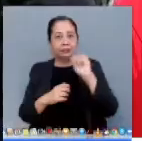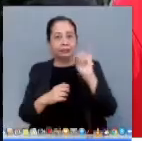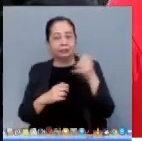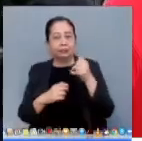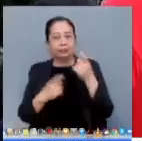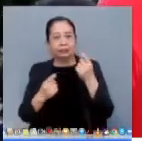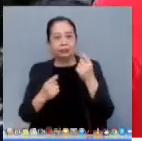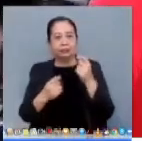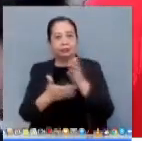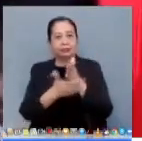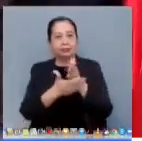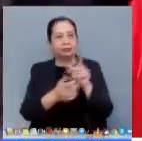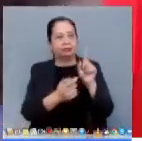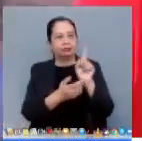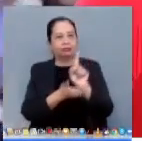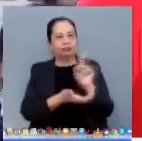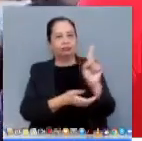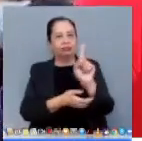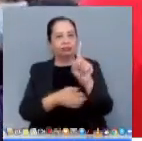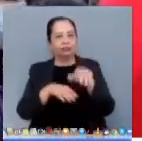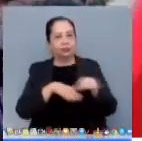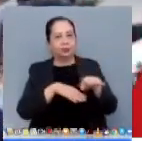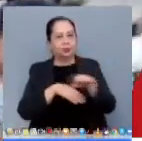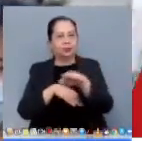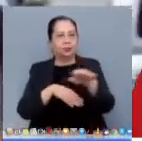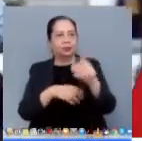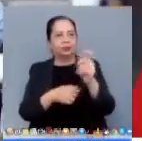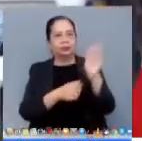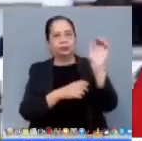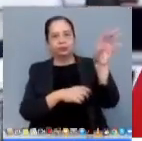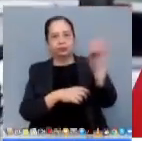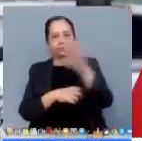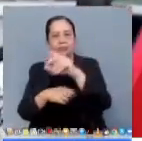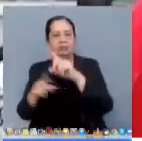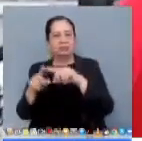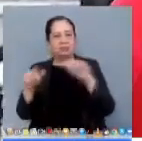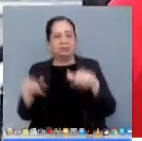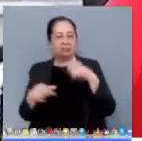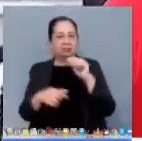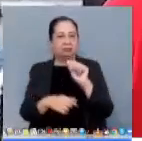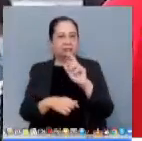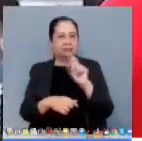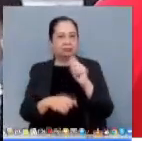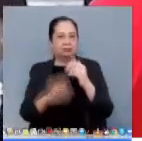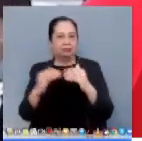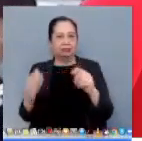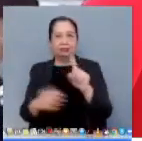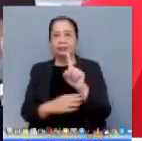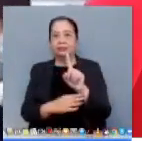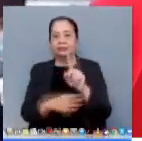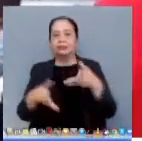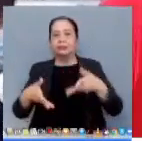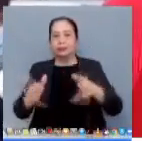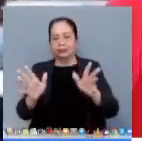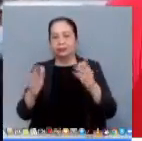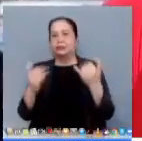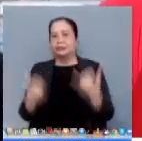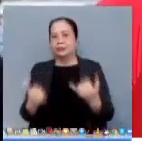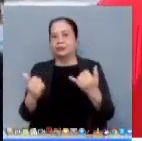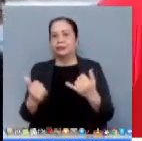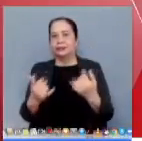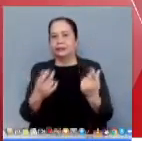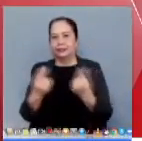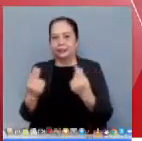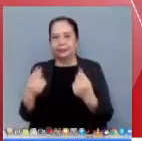po sa buong lungsod. Ngunit ngayong taon, dahil tayo po ay nasa Alert Level 1, pinapayagan na po na gawin namin ang aming